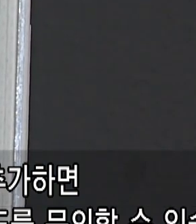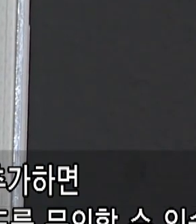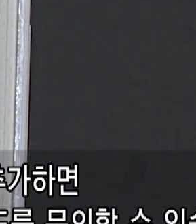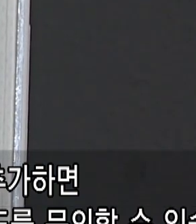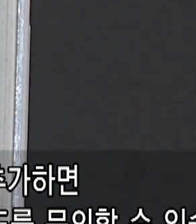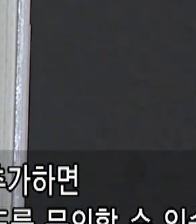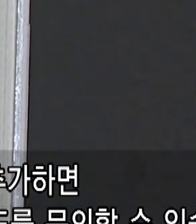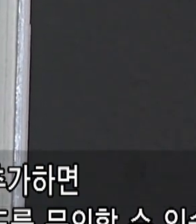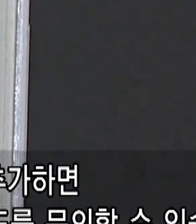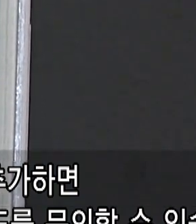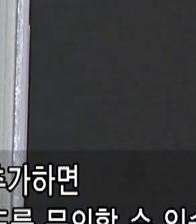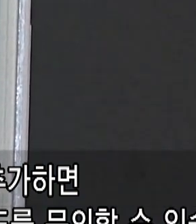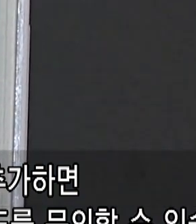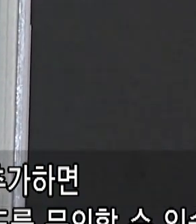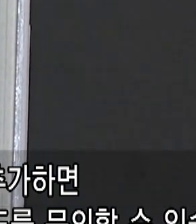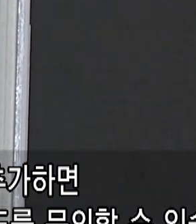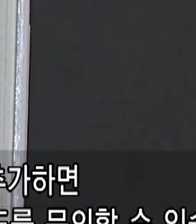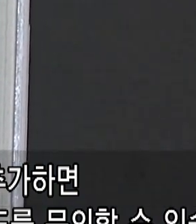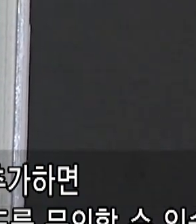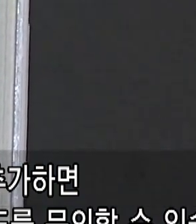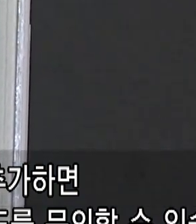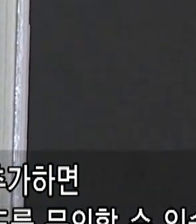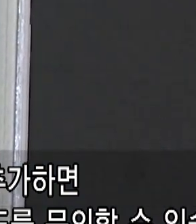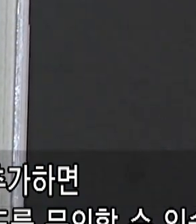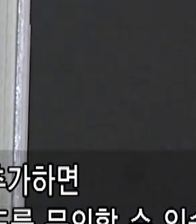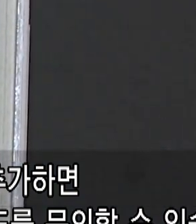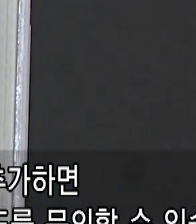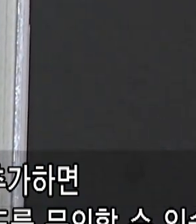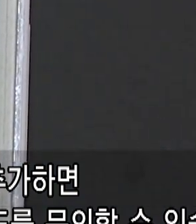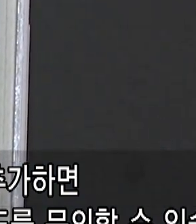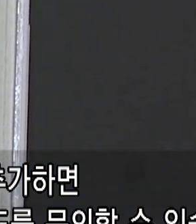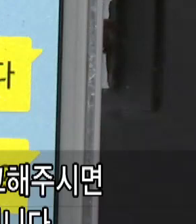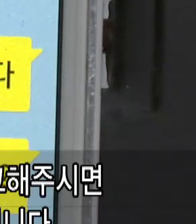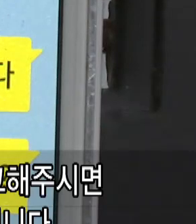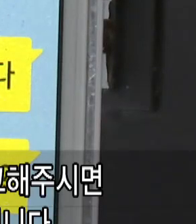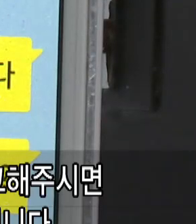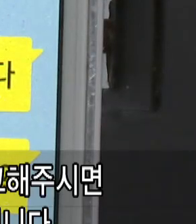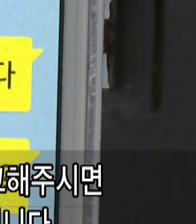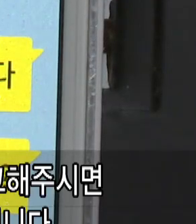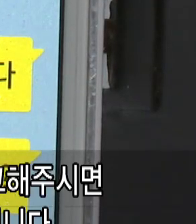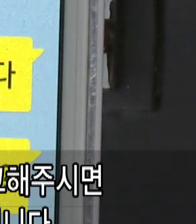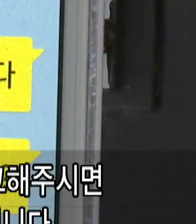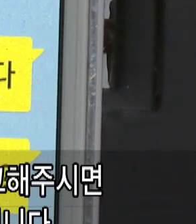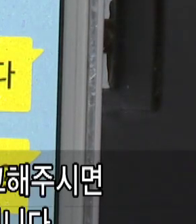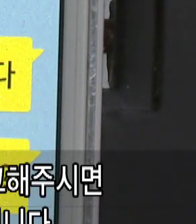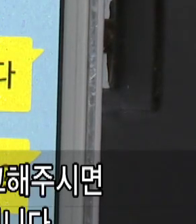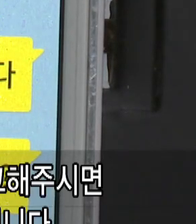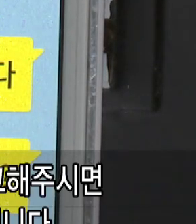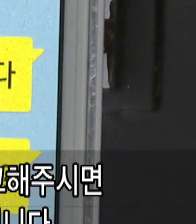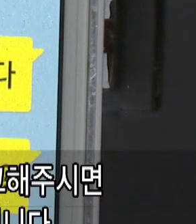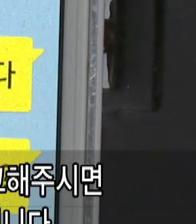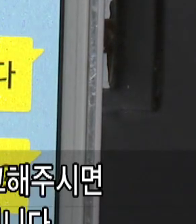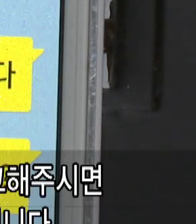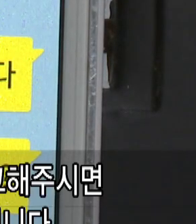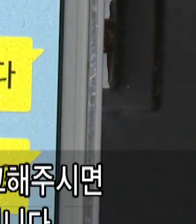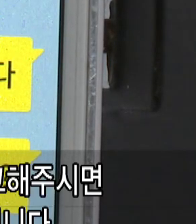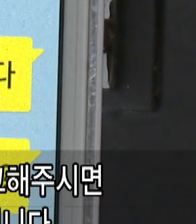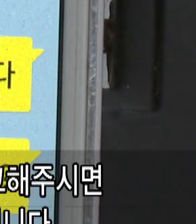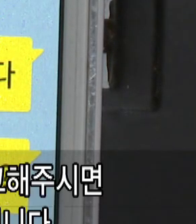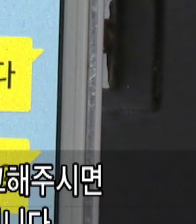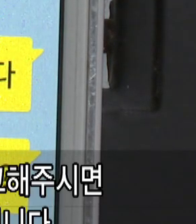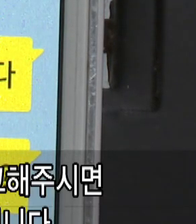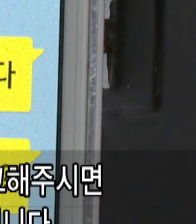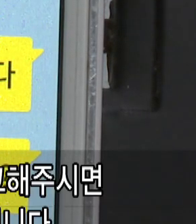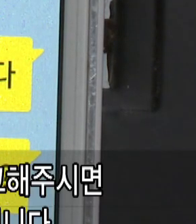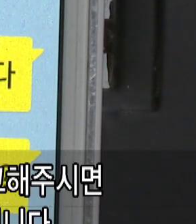채팅으로 친구와 대화 2 편하게 각종 복지제도를 문의할 수 있습니다 특히 어려운 이웃이 있을 경우에 카카오톡 으로